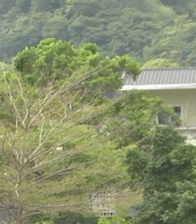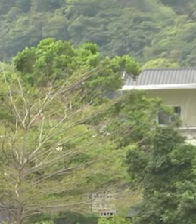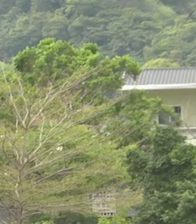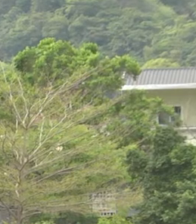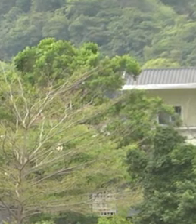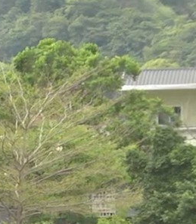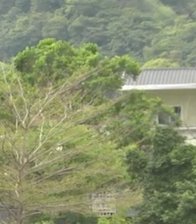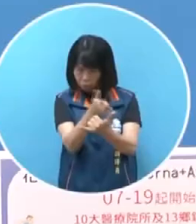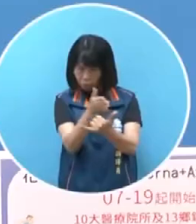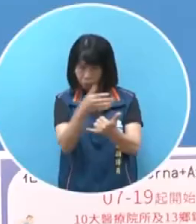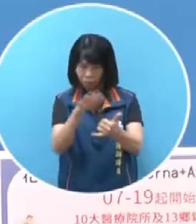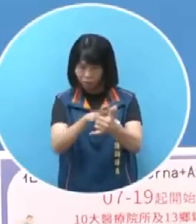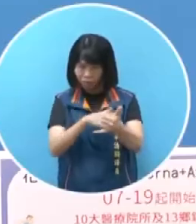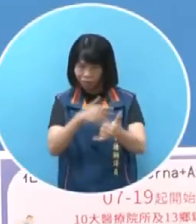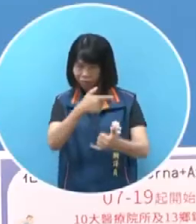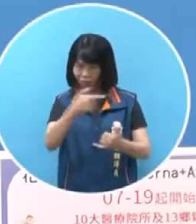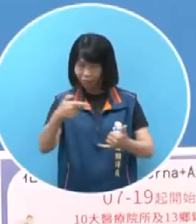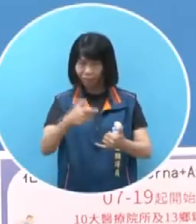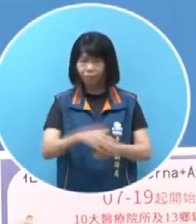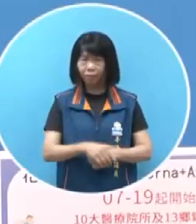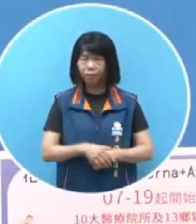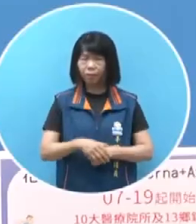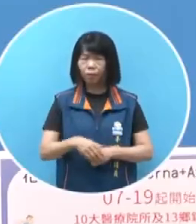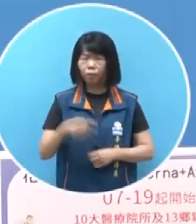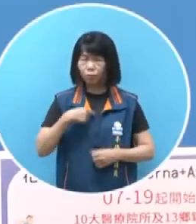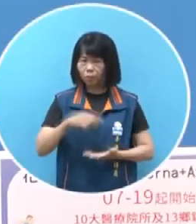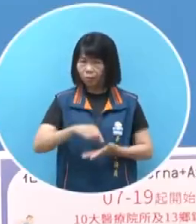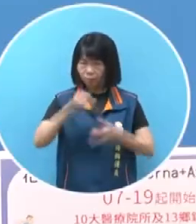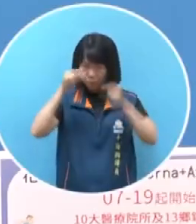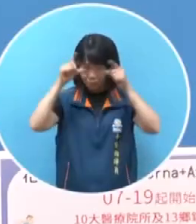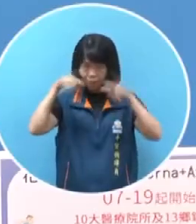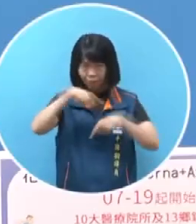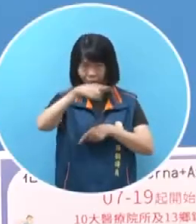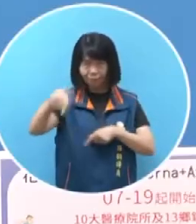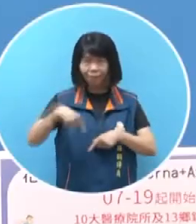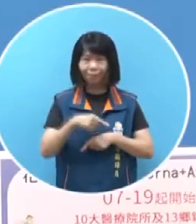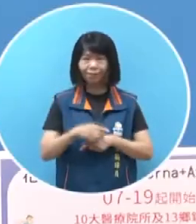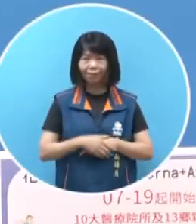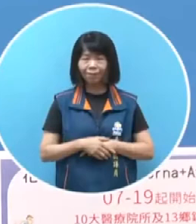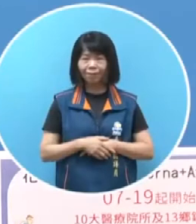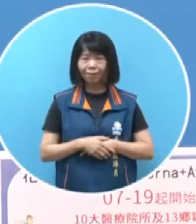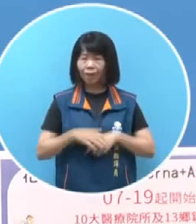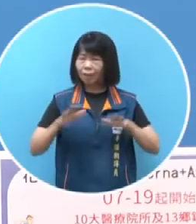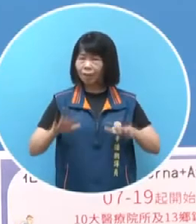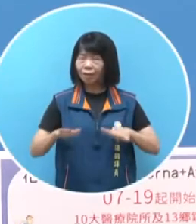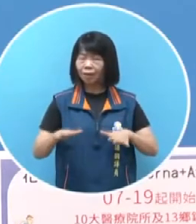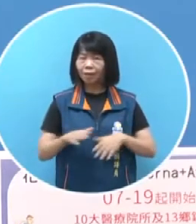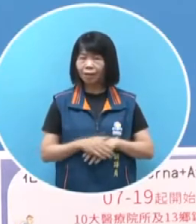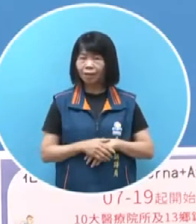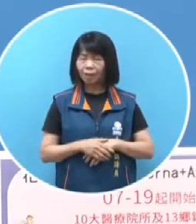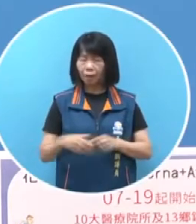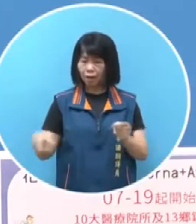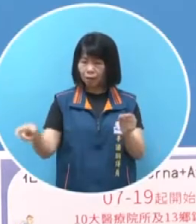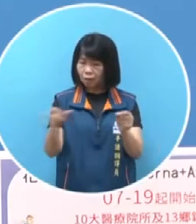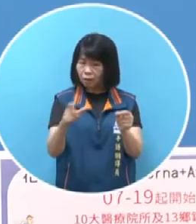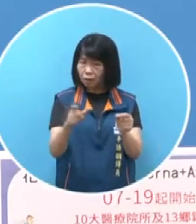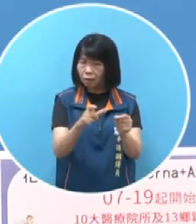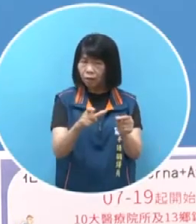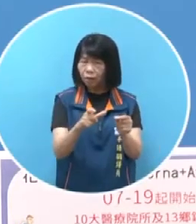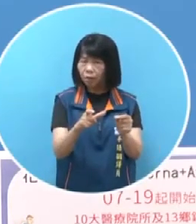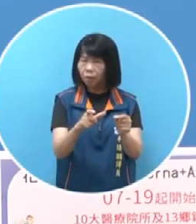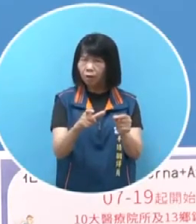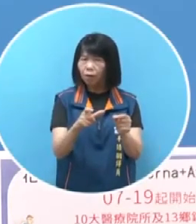备防台的工作。 李正伟也要提醒我们所有乡亲长辈，现在上离台风还